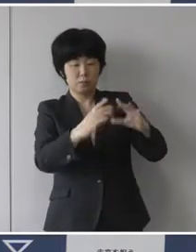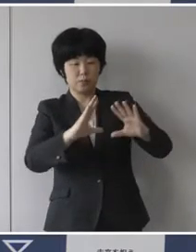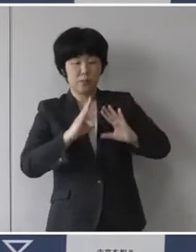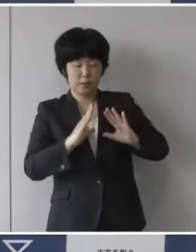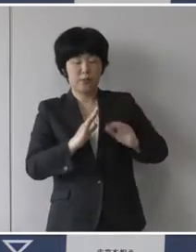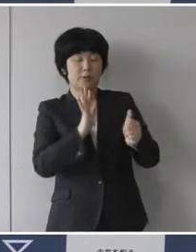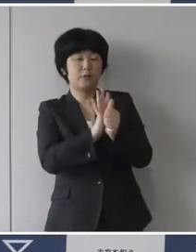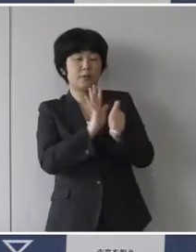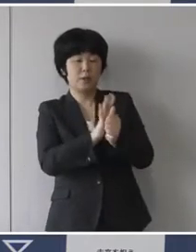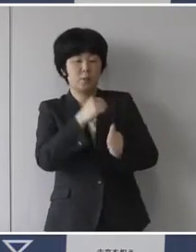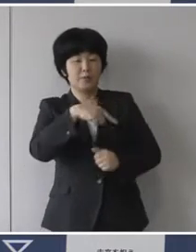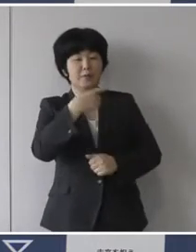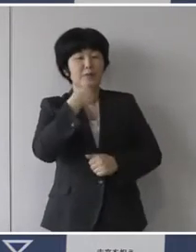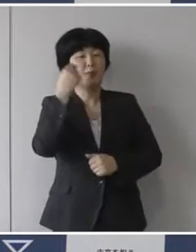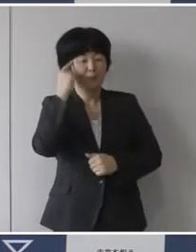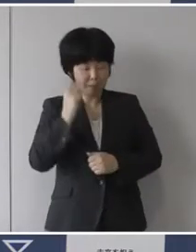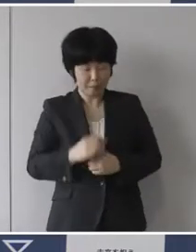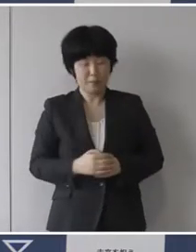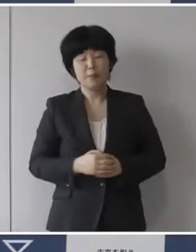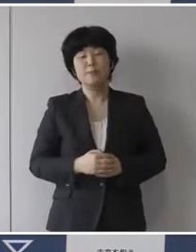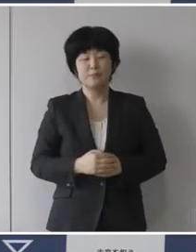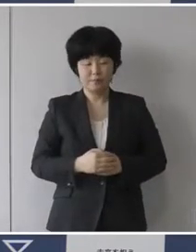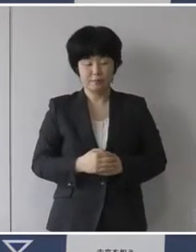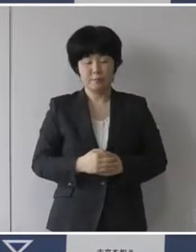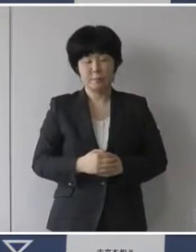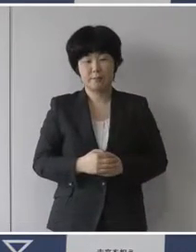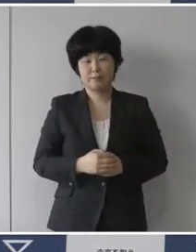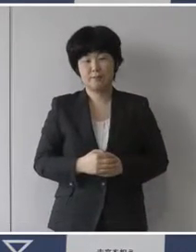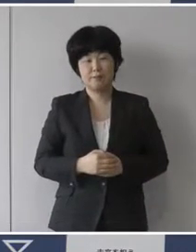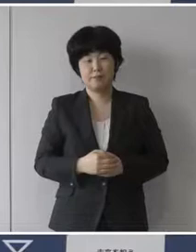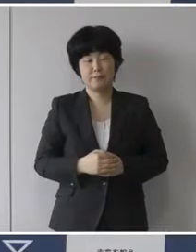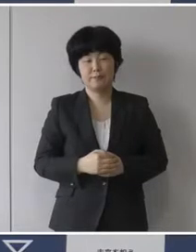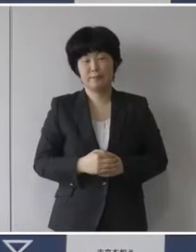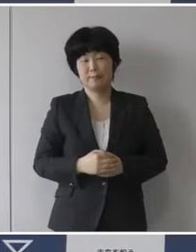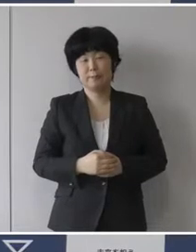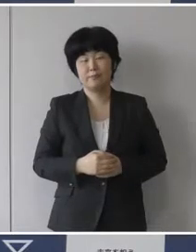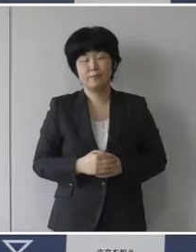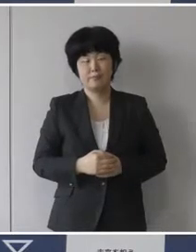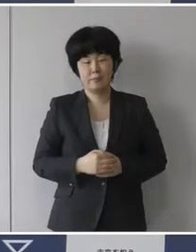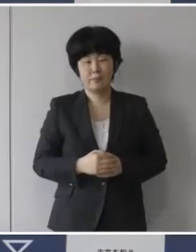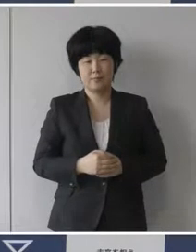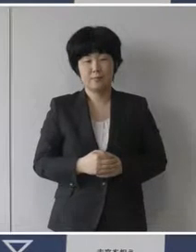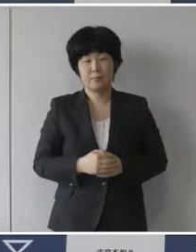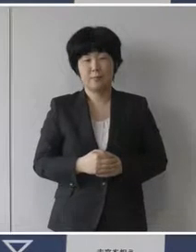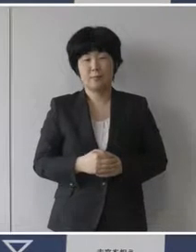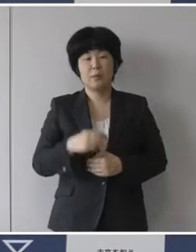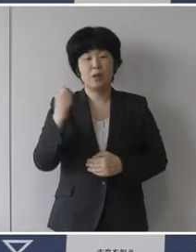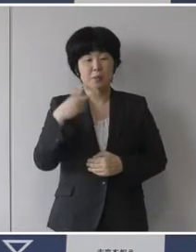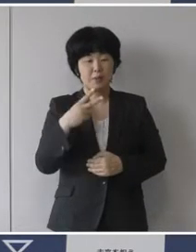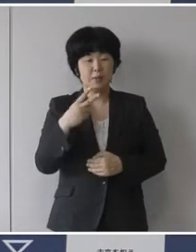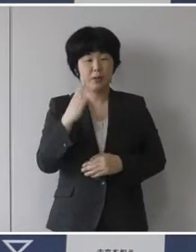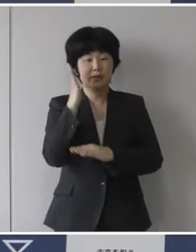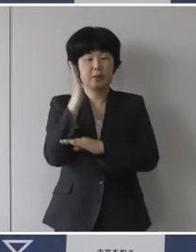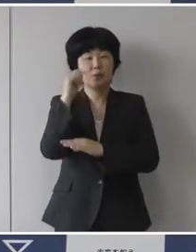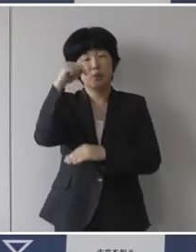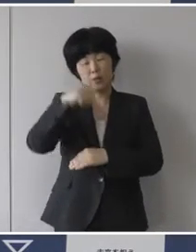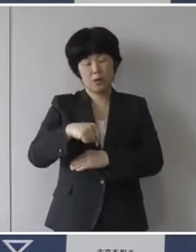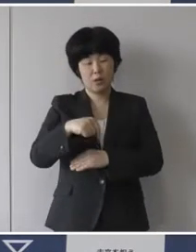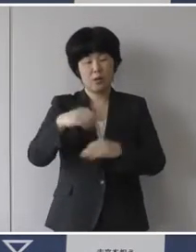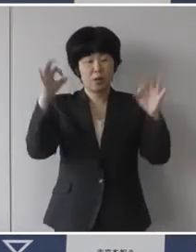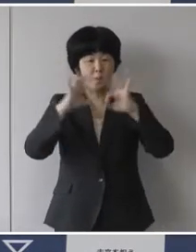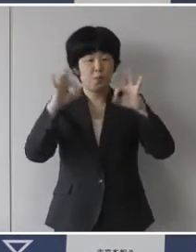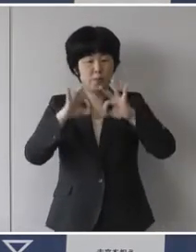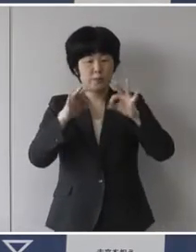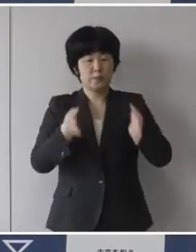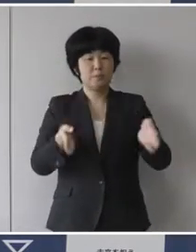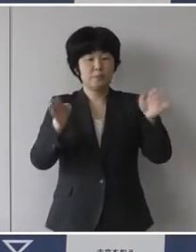難をされる方について受け入れをしていきたいというふうに考えております。さらに、市役所内に、募金